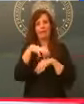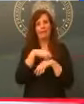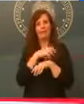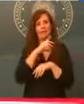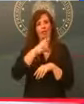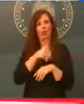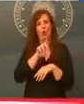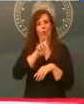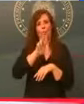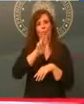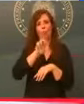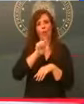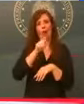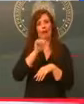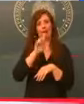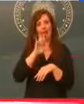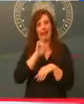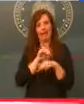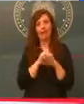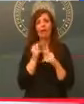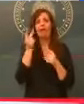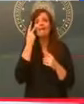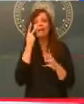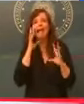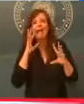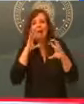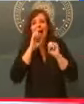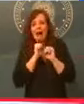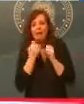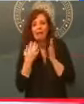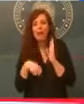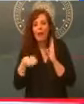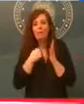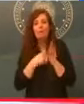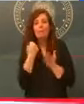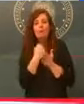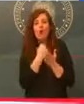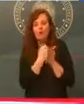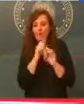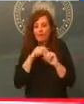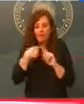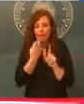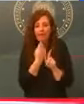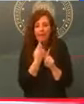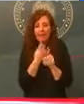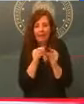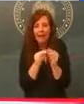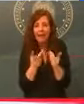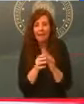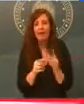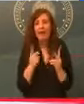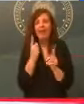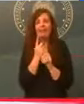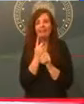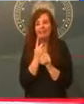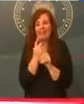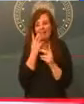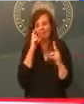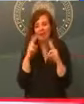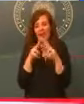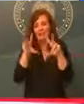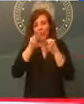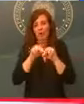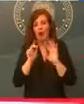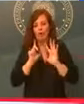ventaglio di possibilità di prossimi provvedimenti e ci aggiorneremo all'inizio della settimana prossima. Adesso sono